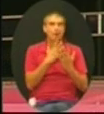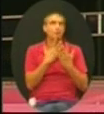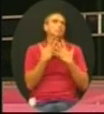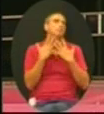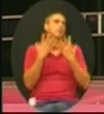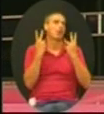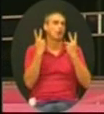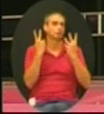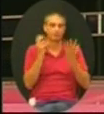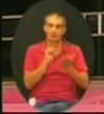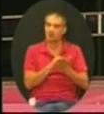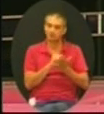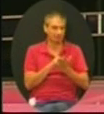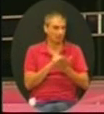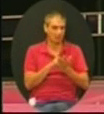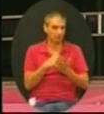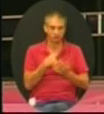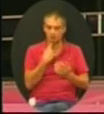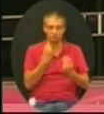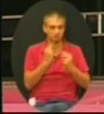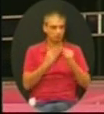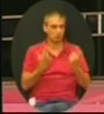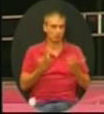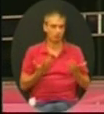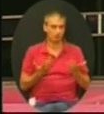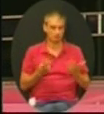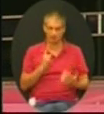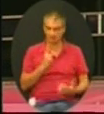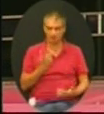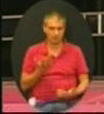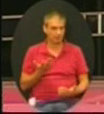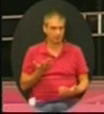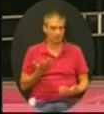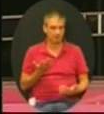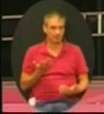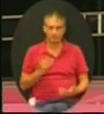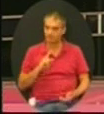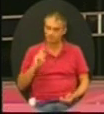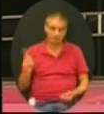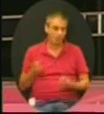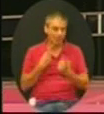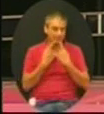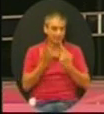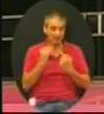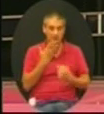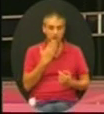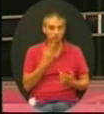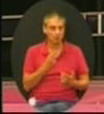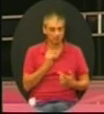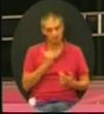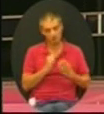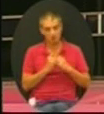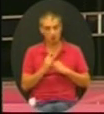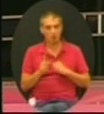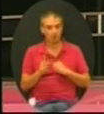דרמטי וחשוב, חלילה, שאני אגיד משהו אחר, אבל כל השיח הזה על ירושלים, כן או